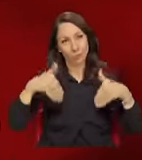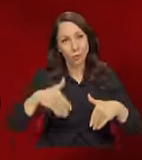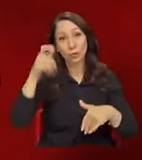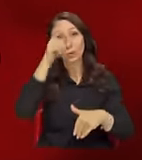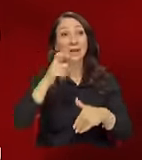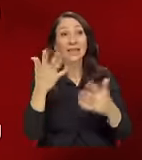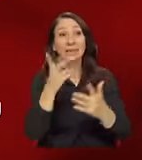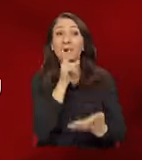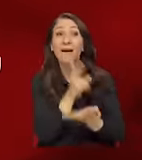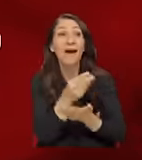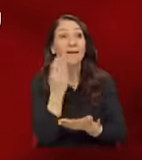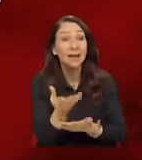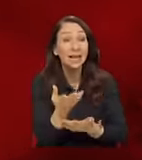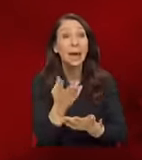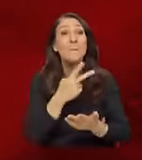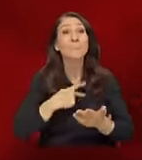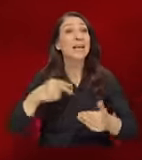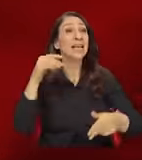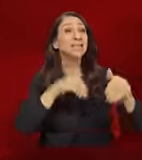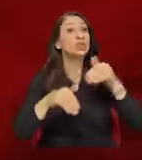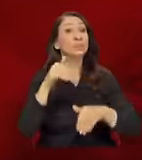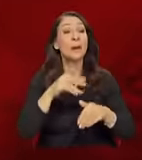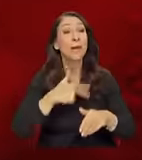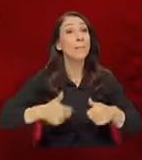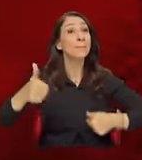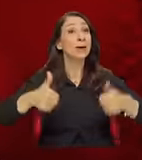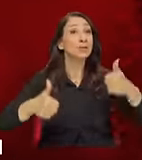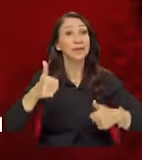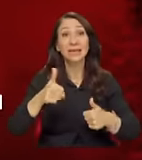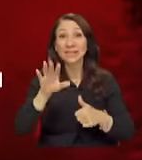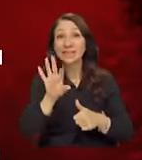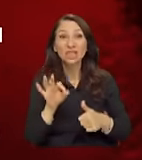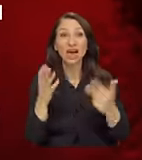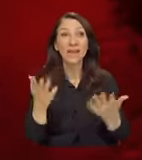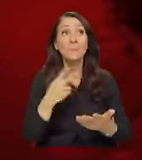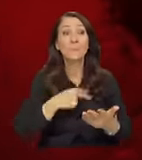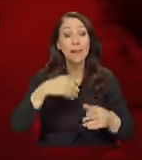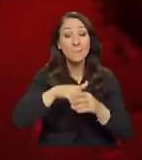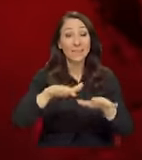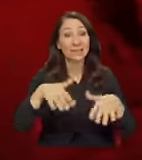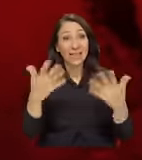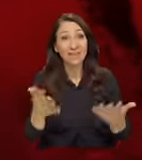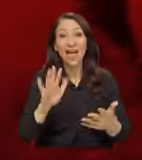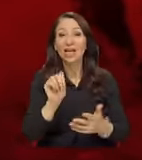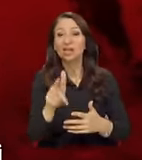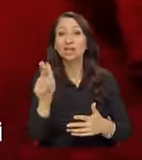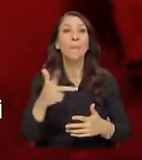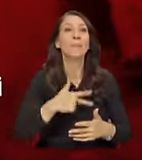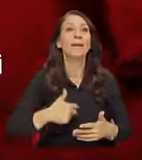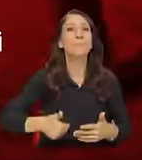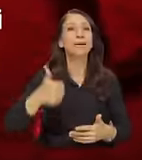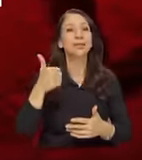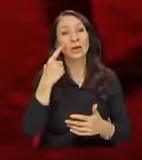Türkiye nasıl bir karar verdiği yerel yönetimlerde belediye başkanlığını seçme noktasında, belediye meclisleri ya da ilçe belediye